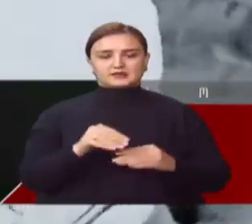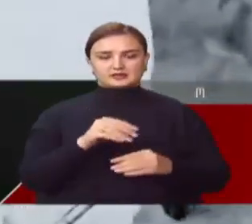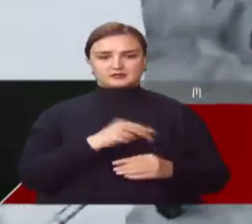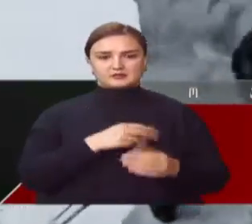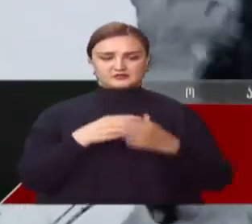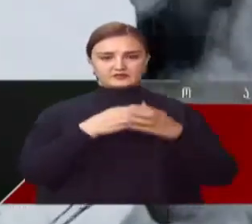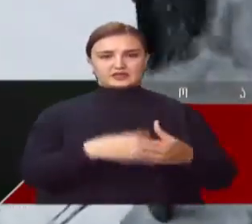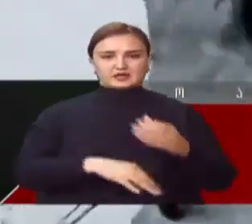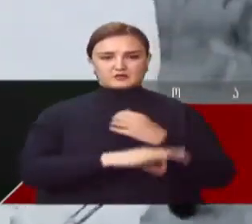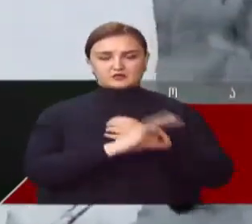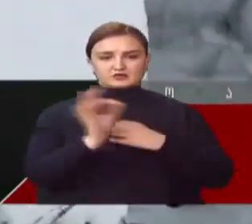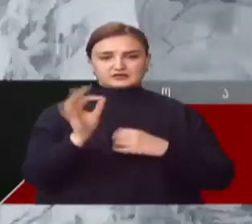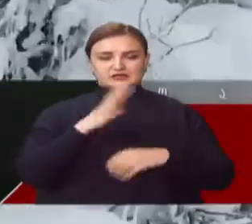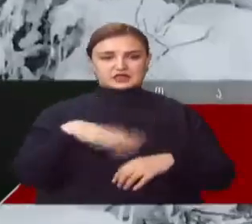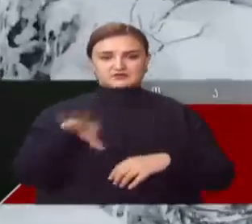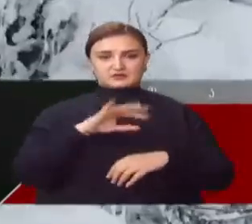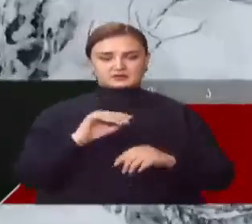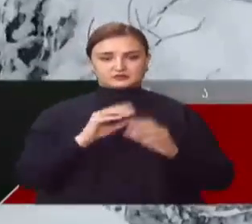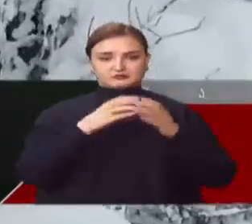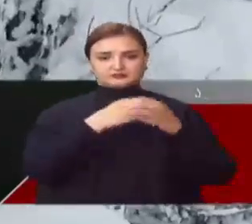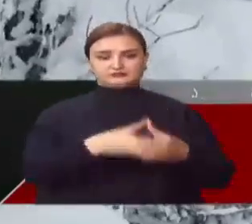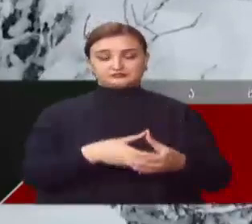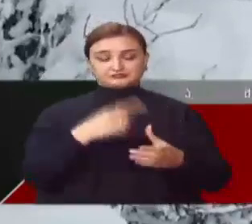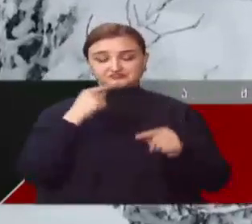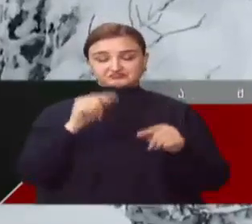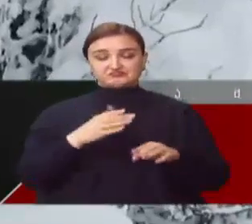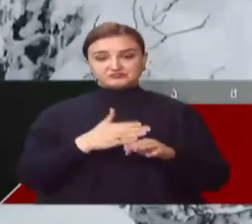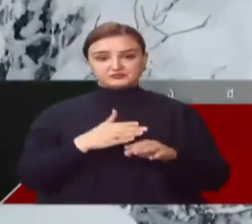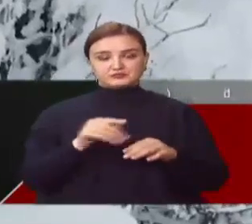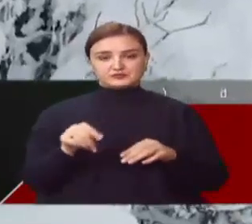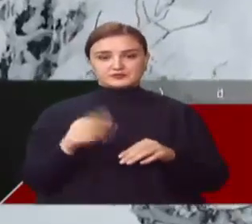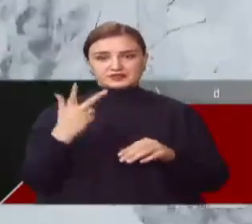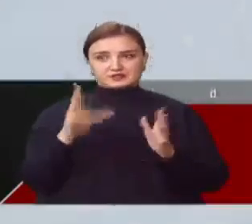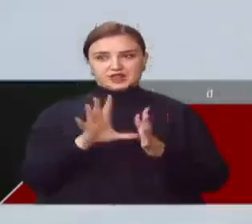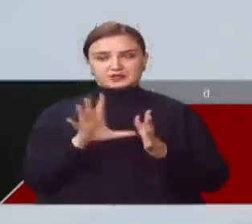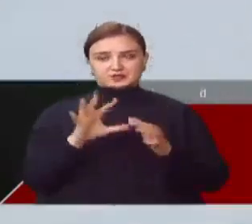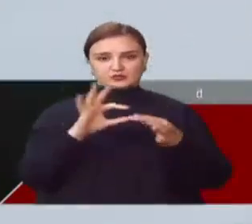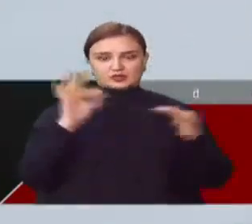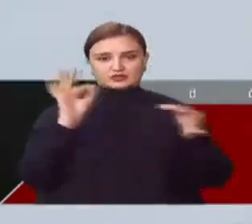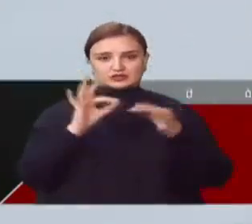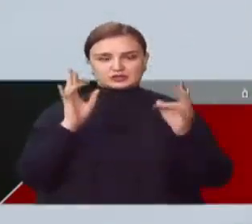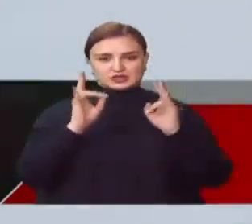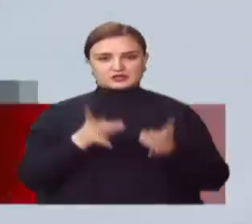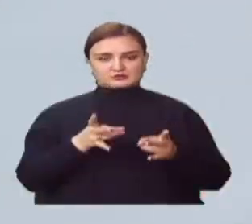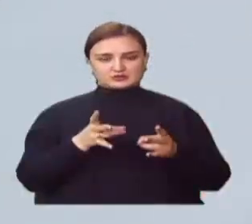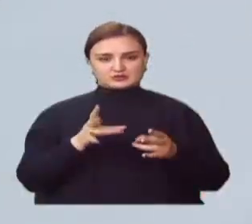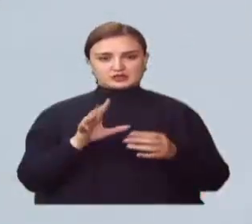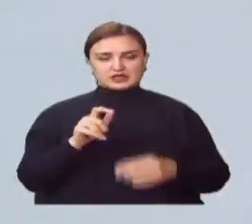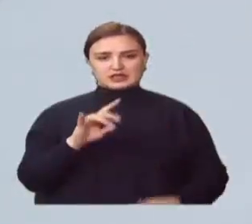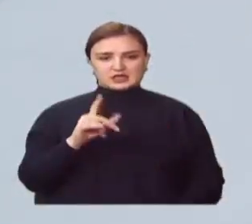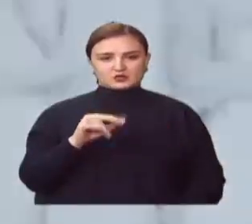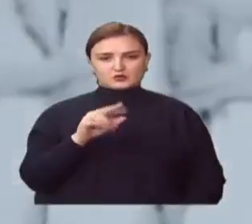ბრიგადები აღმოსავლეთ საქართველოდან ჩავიდნენ. Წინულმოწვამ აქ მაღალი ძაბვის სამი ელექტროგადამცემი ხაზი დააზიანა. ენერგოპრო